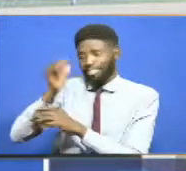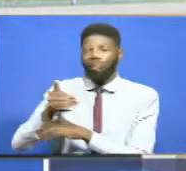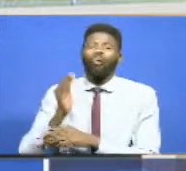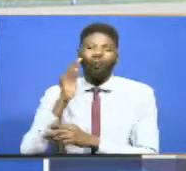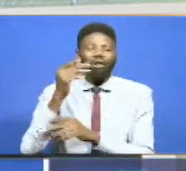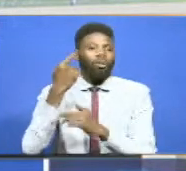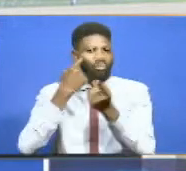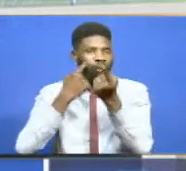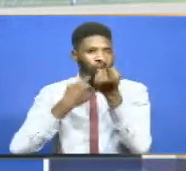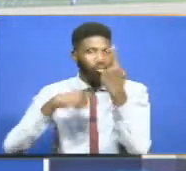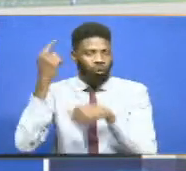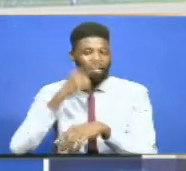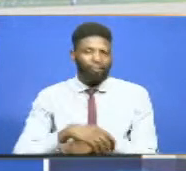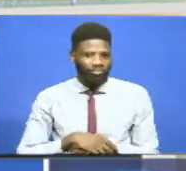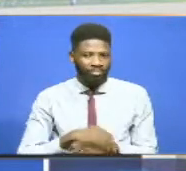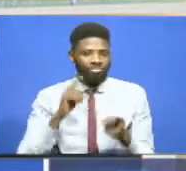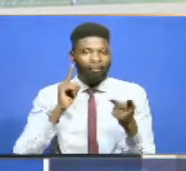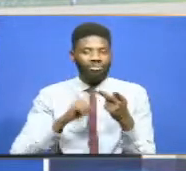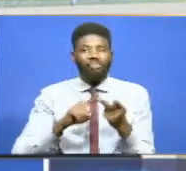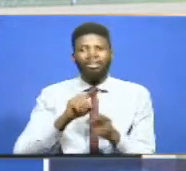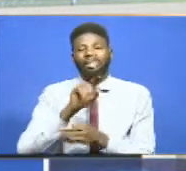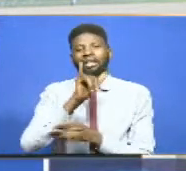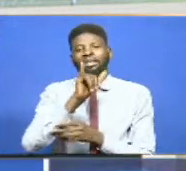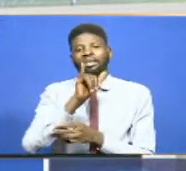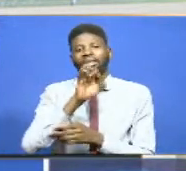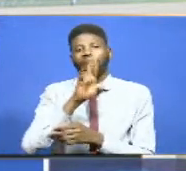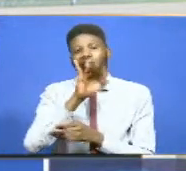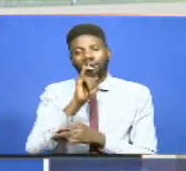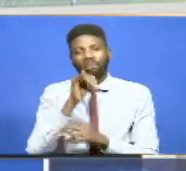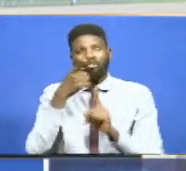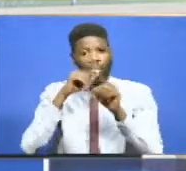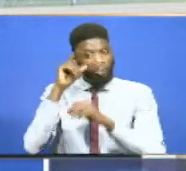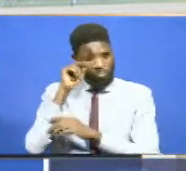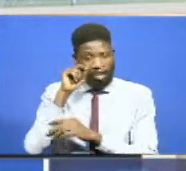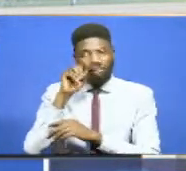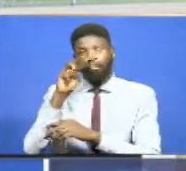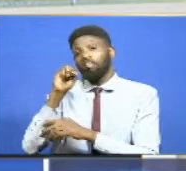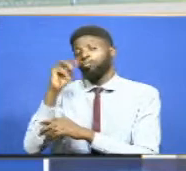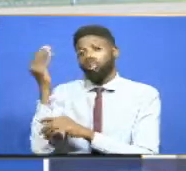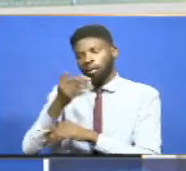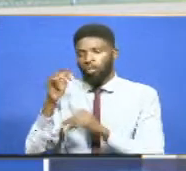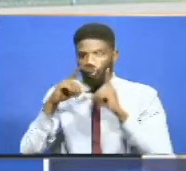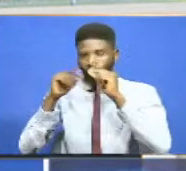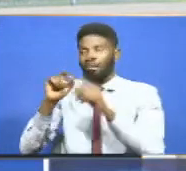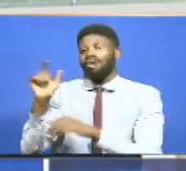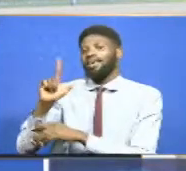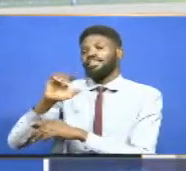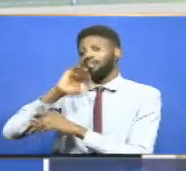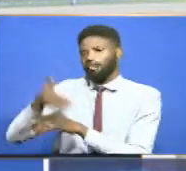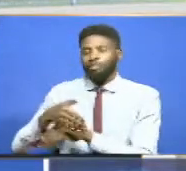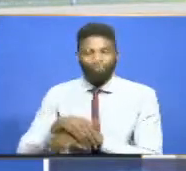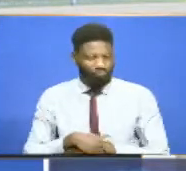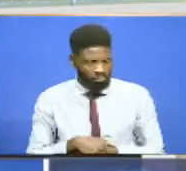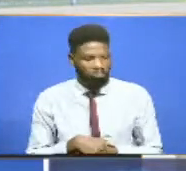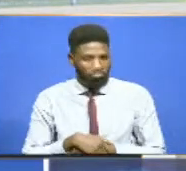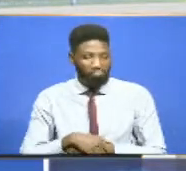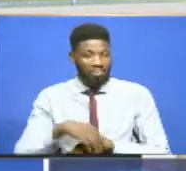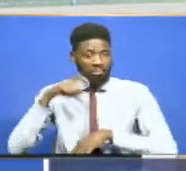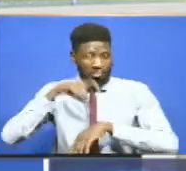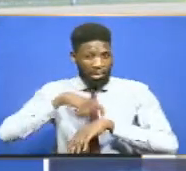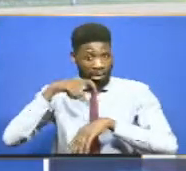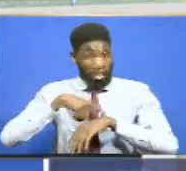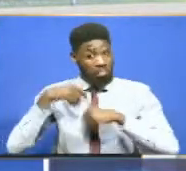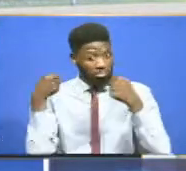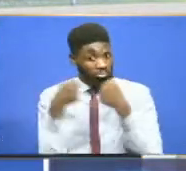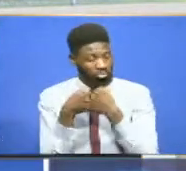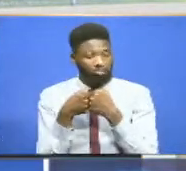itatamba. Randrick Randuyeri anasema kutoka Mombasa Mtopanga na ipa Leicester City. Aya basi, wakati